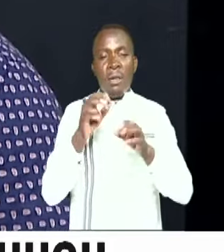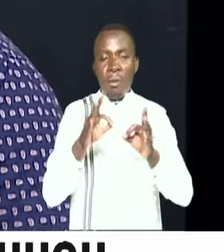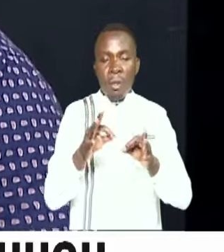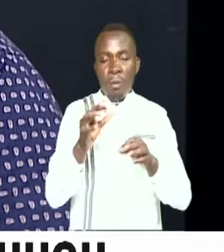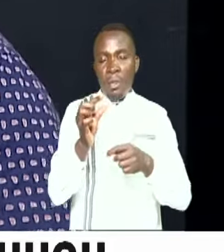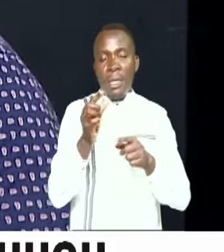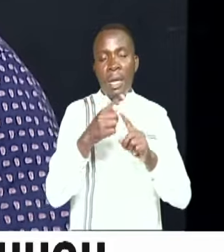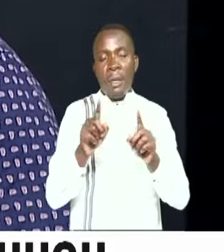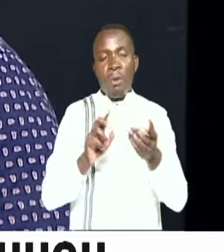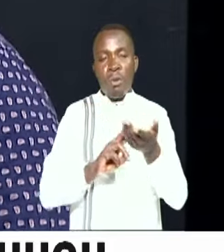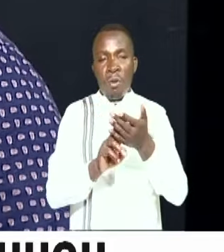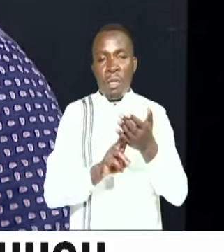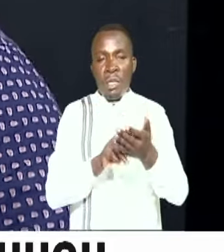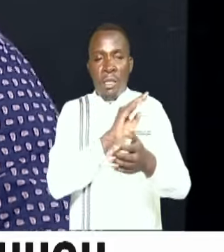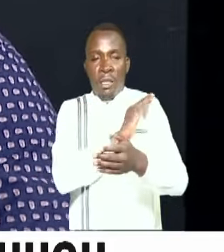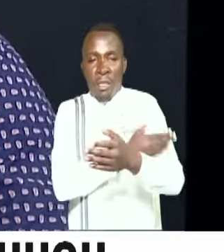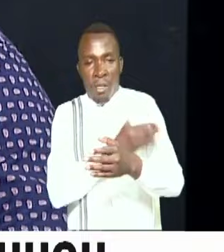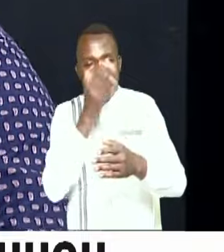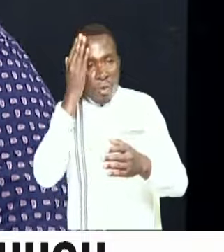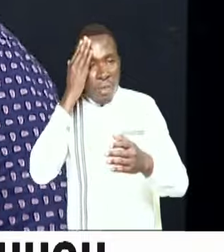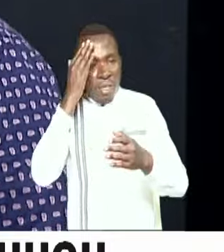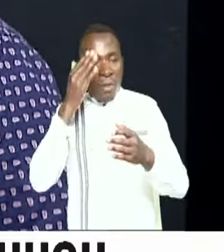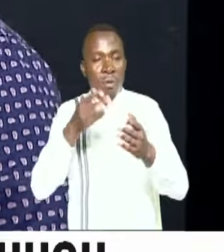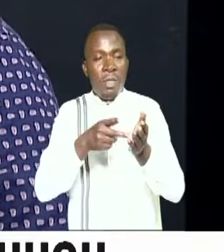nyinshi. Kuko tuzi ko n'igiciro cy'umuriro ntago